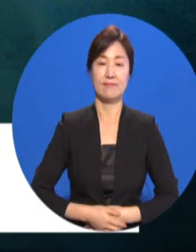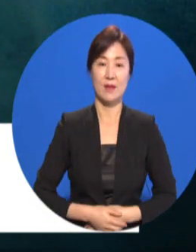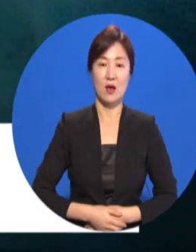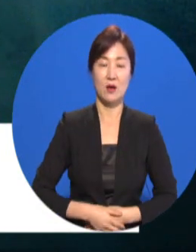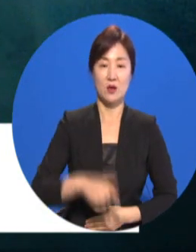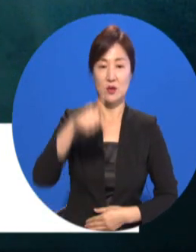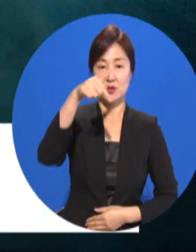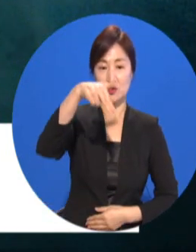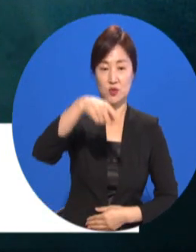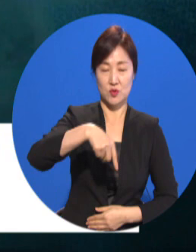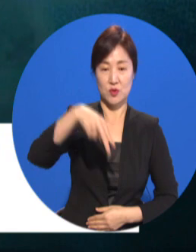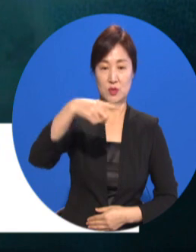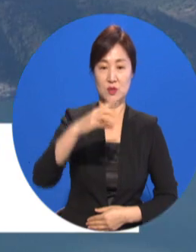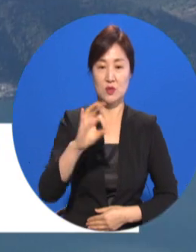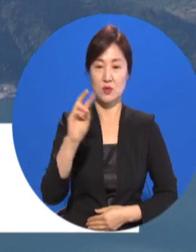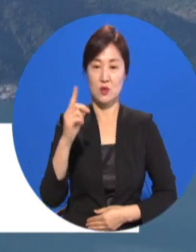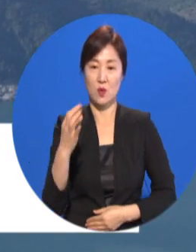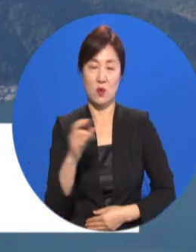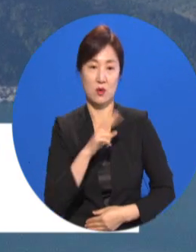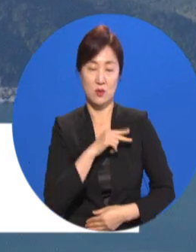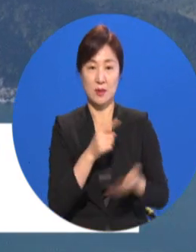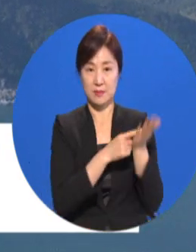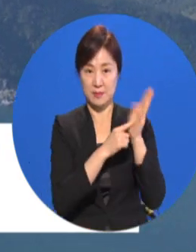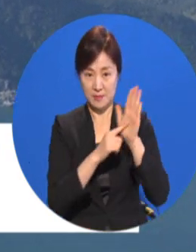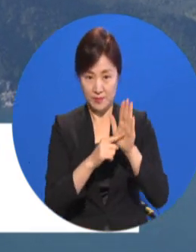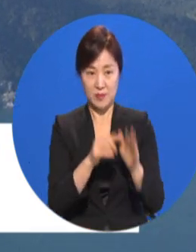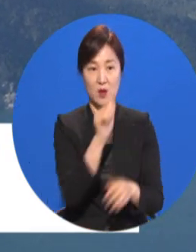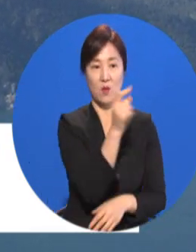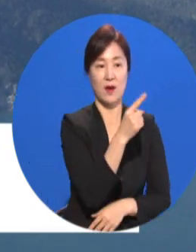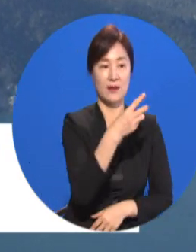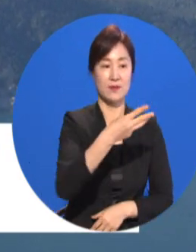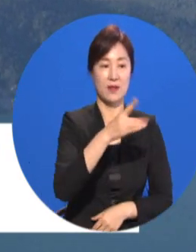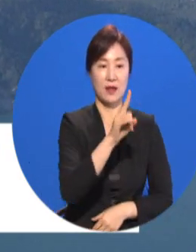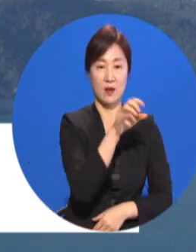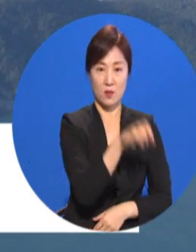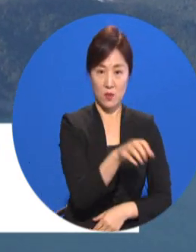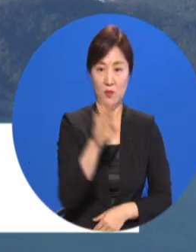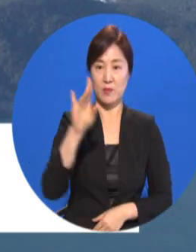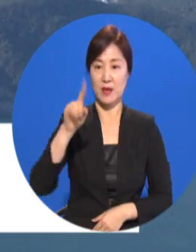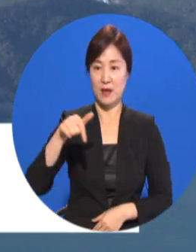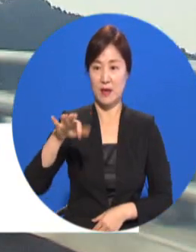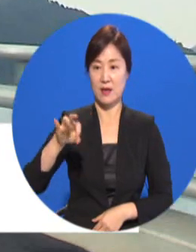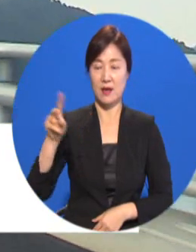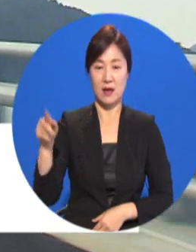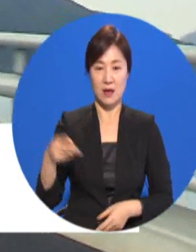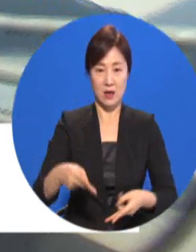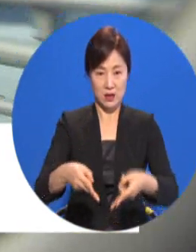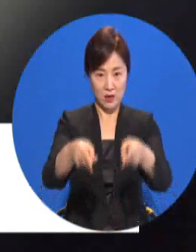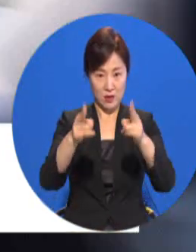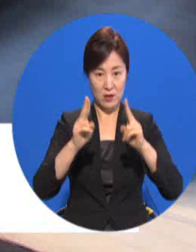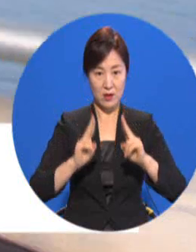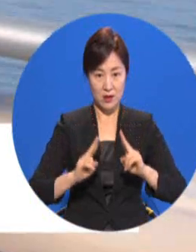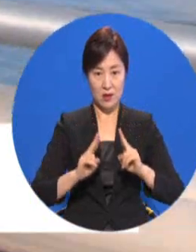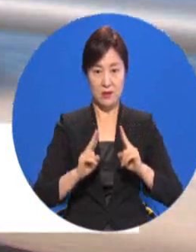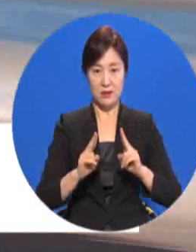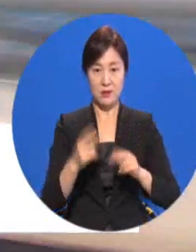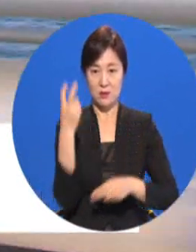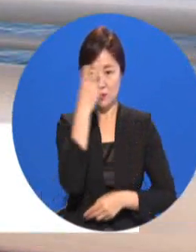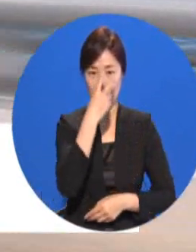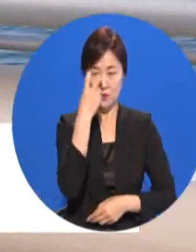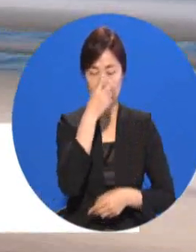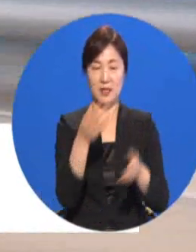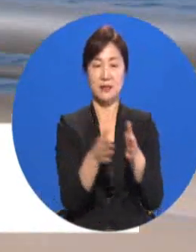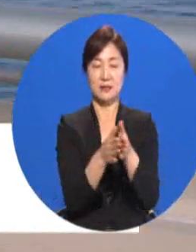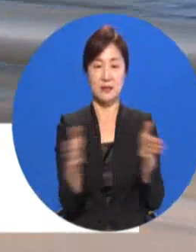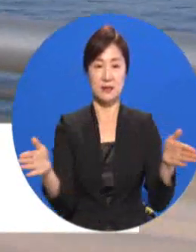따르면 국토부가 최근 화 태와 백야를 있는 13km 도로 봉사를 대상으로 기본 조사 용역에 들어갔으며